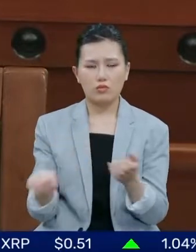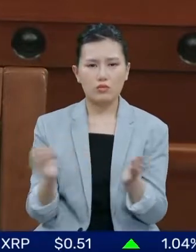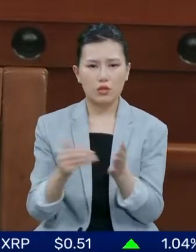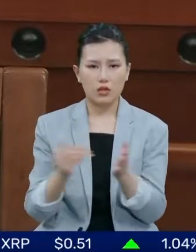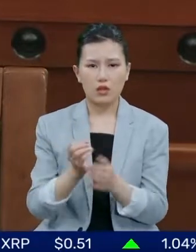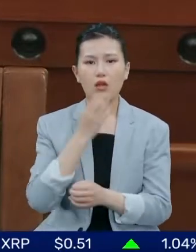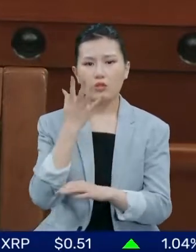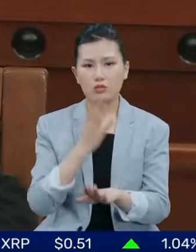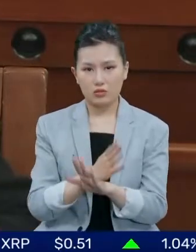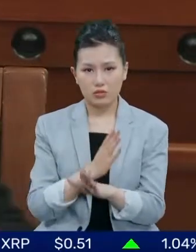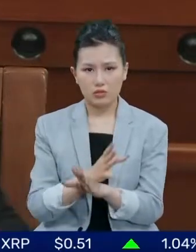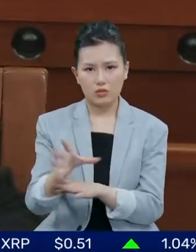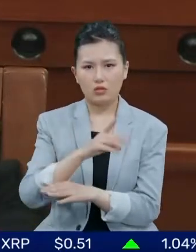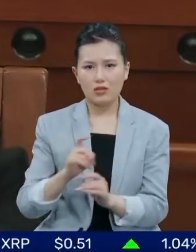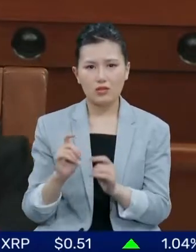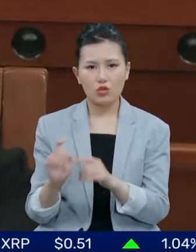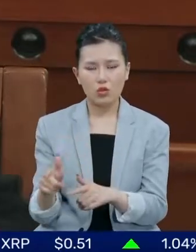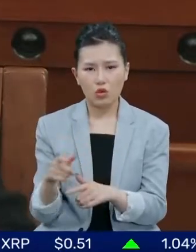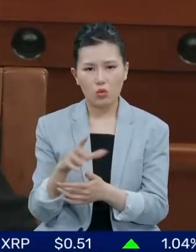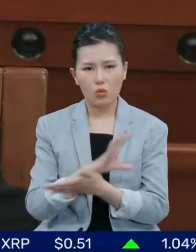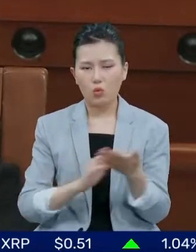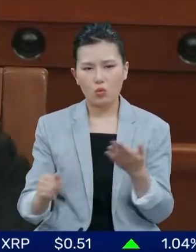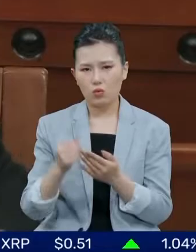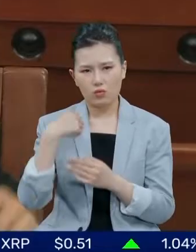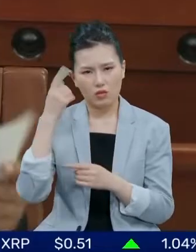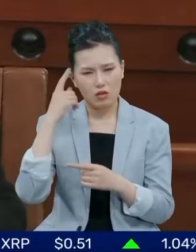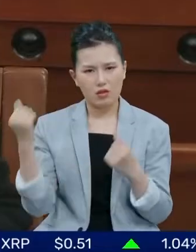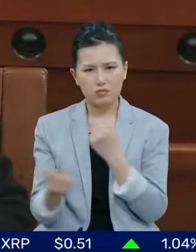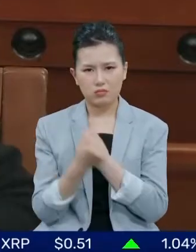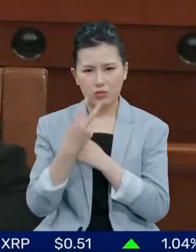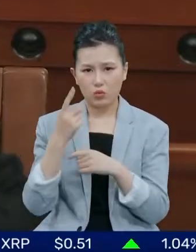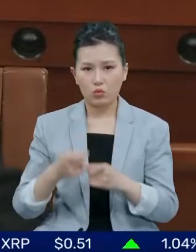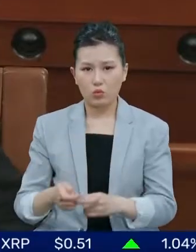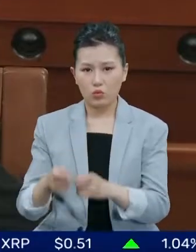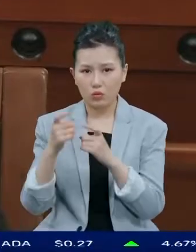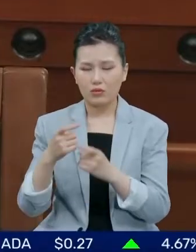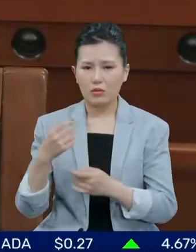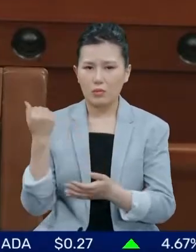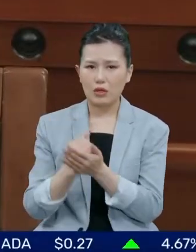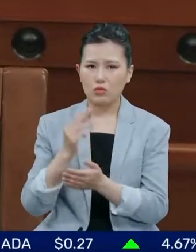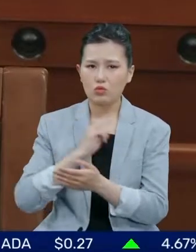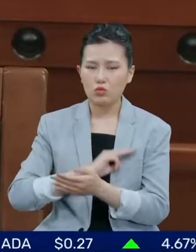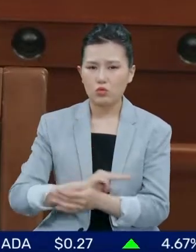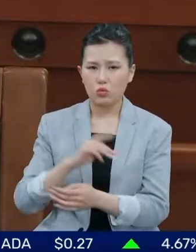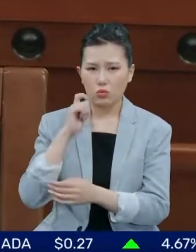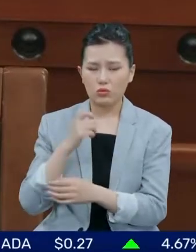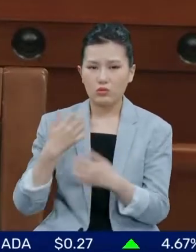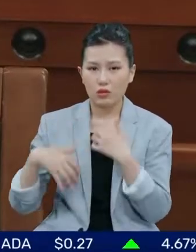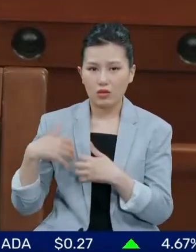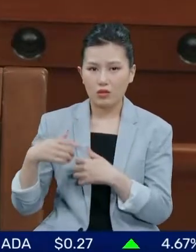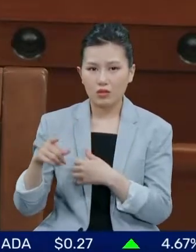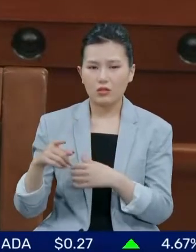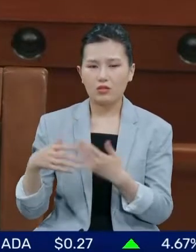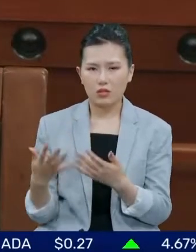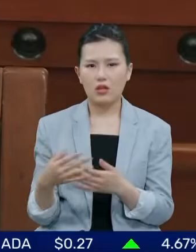Гэхдээ нэгэнт хаяхгүйгээр ингээд яваад байгаа учраас одоо яалтчгүй та бүхэн батлах гэе яарад байгаа учраас ингээд яг ингээд хасах